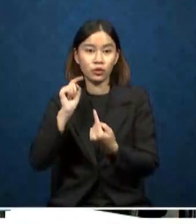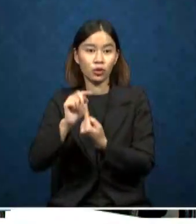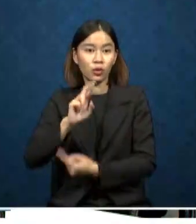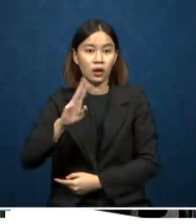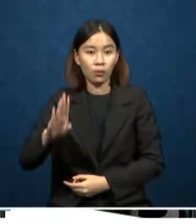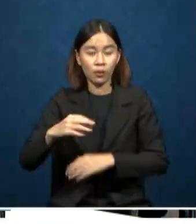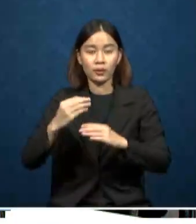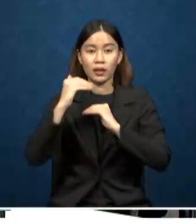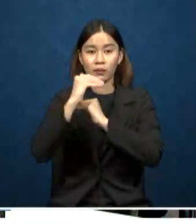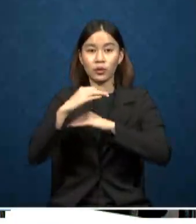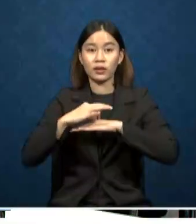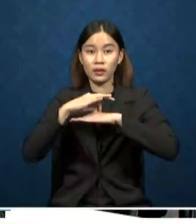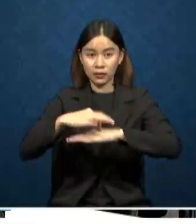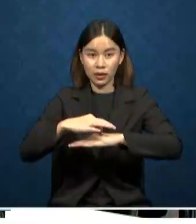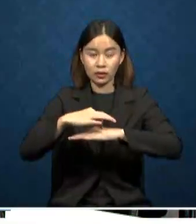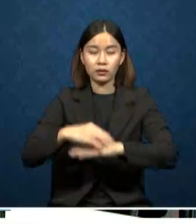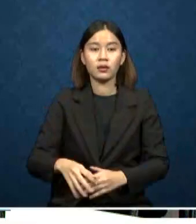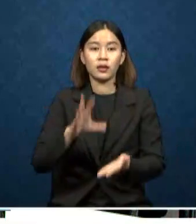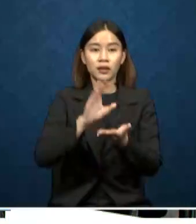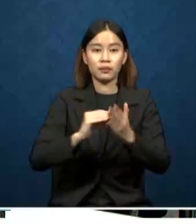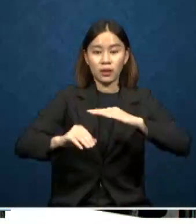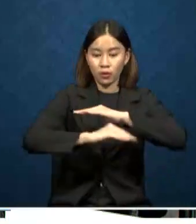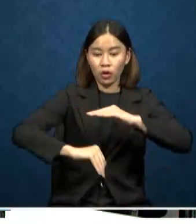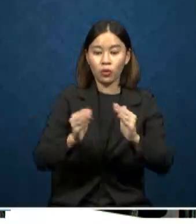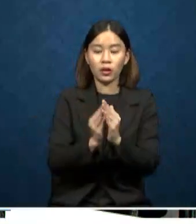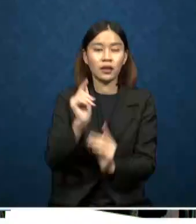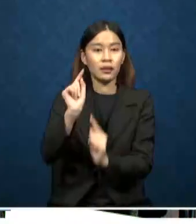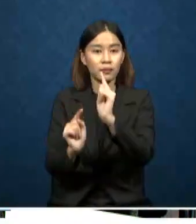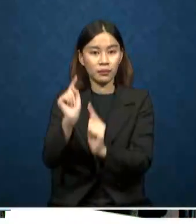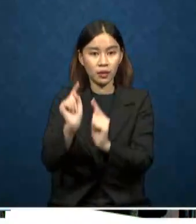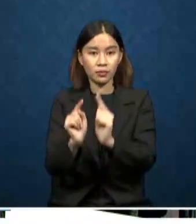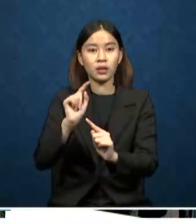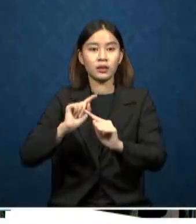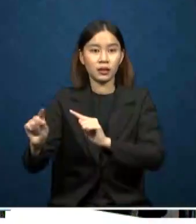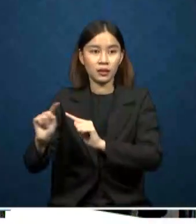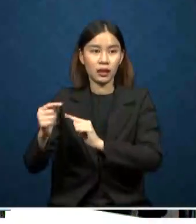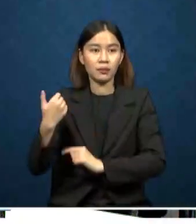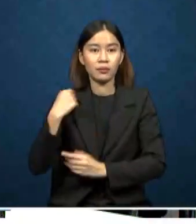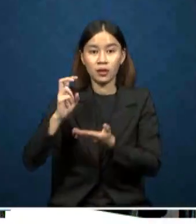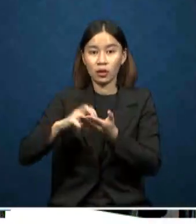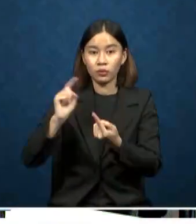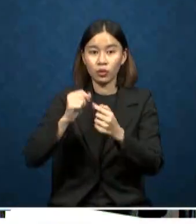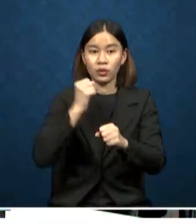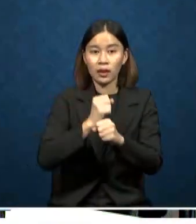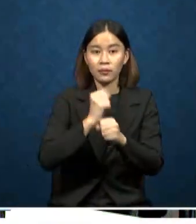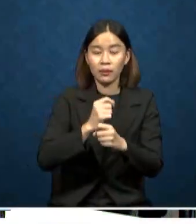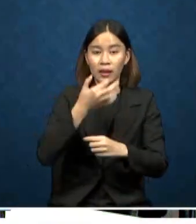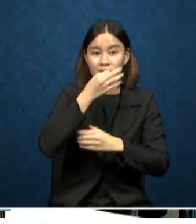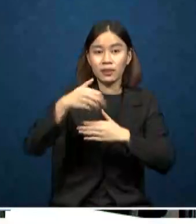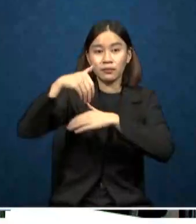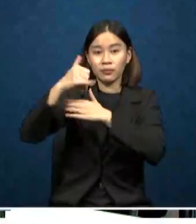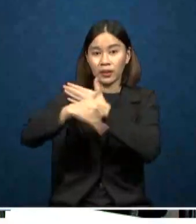กำหนดตำแหน่งและระบบฐานข้อมูลสถิติที่เกี่ยวข้องรองรับทั้งการทำงานในต่าง